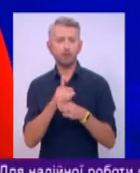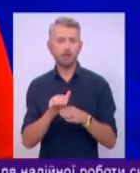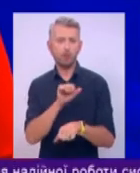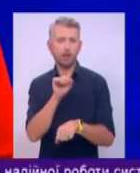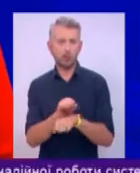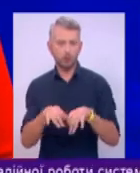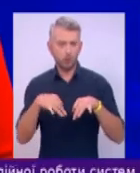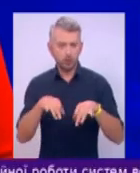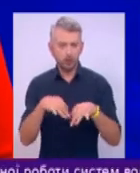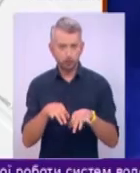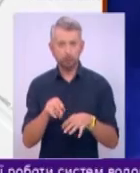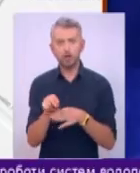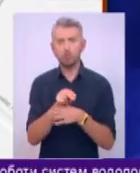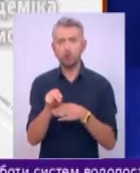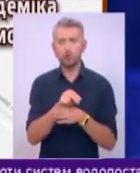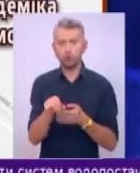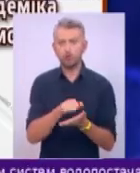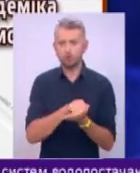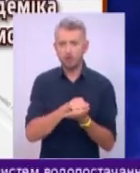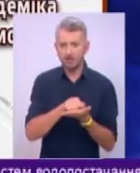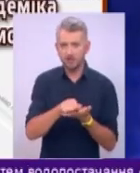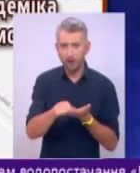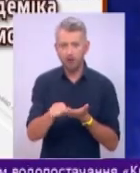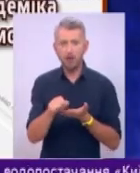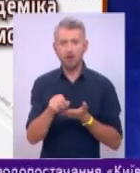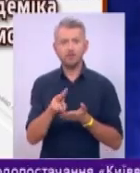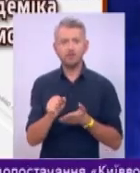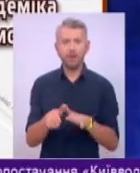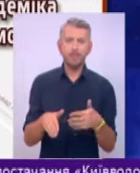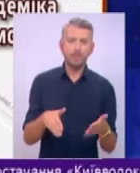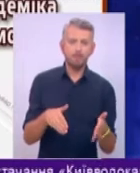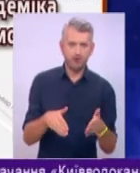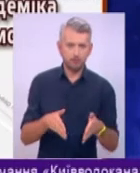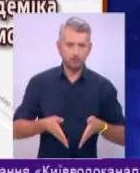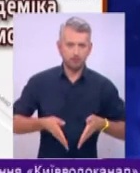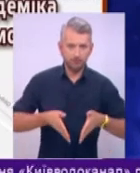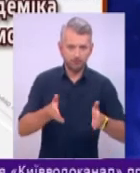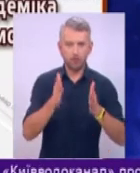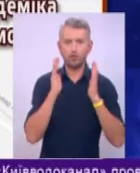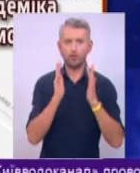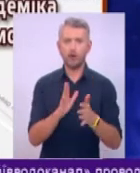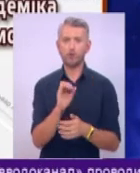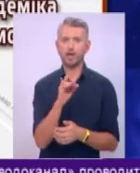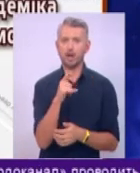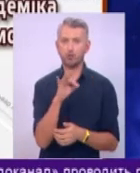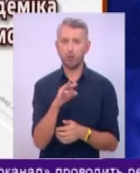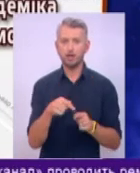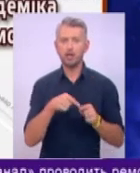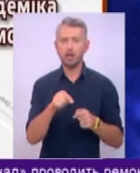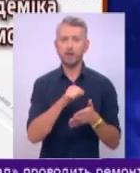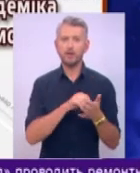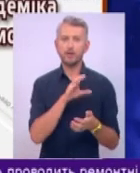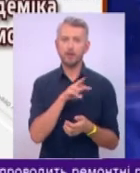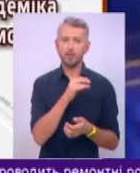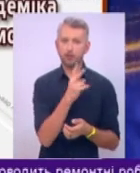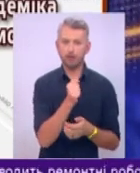рух транспорту. Дорожники ремонтують асфальтобетонне покриття на непарній стороні бульвару академіка Вернадського, а саме на ділянці від вулиці Семашко